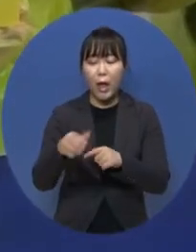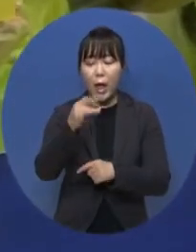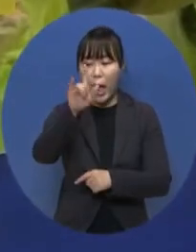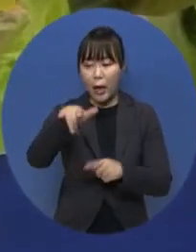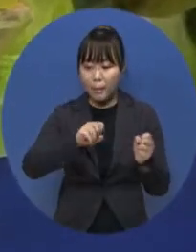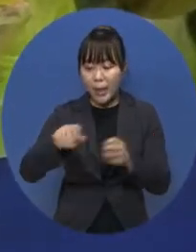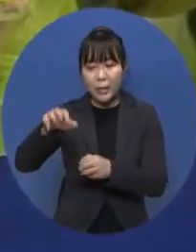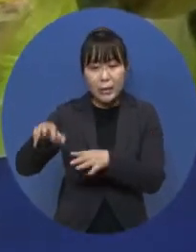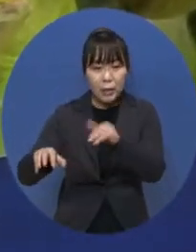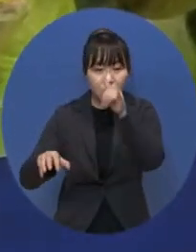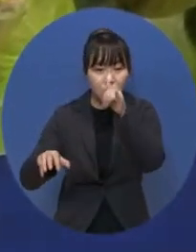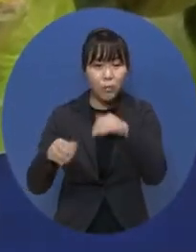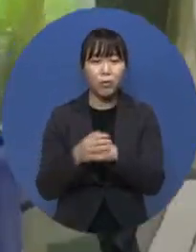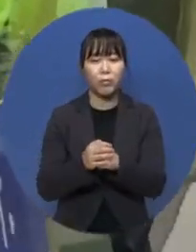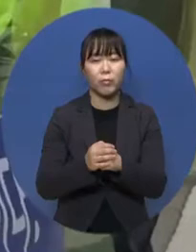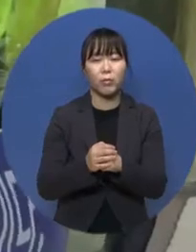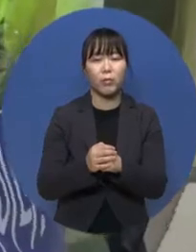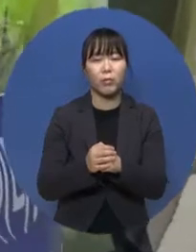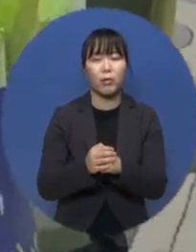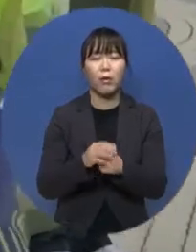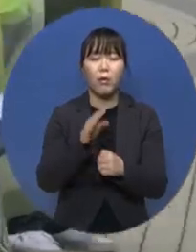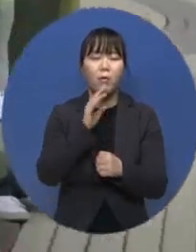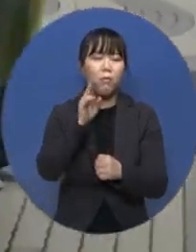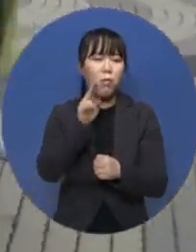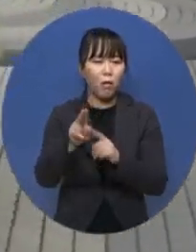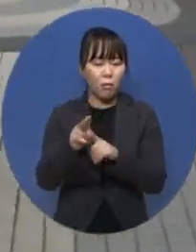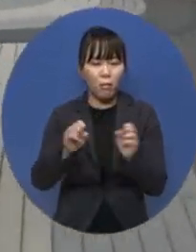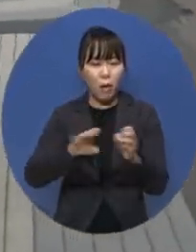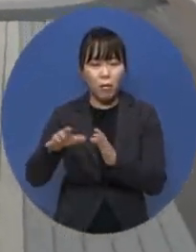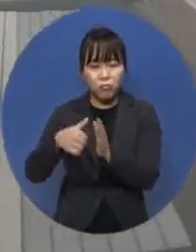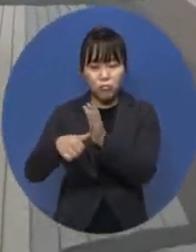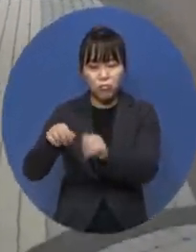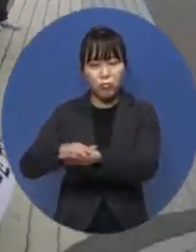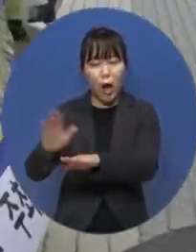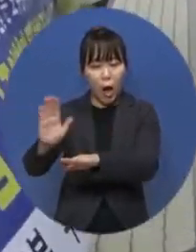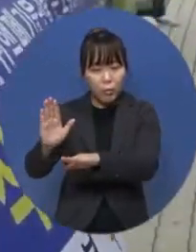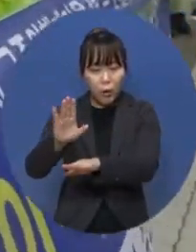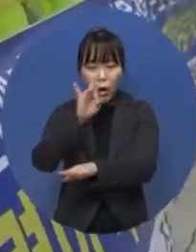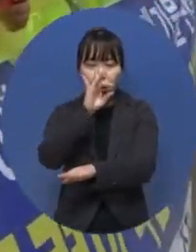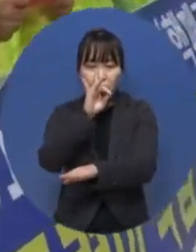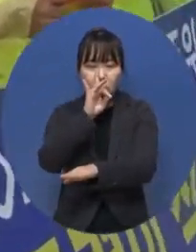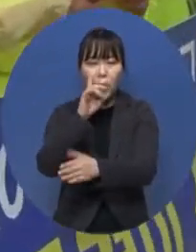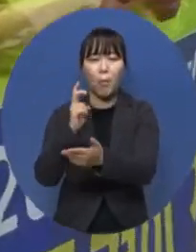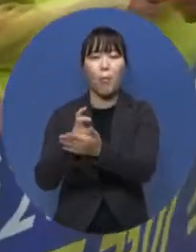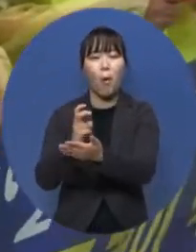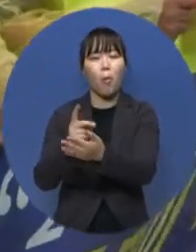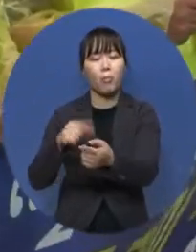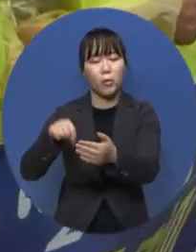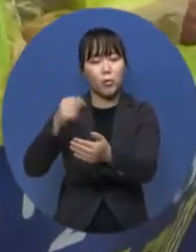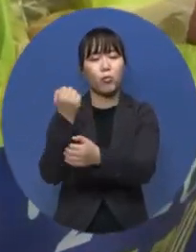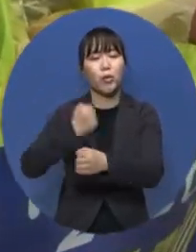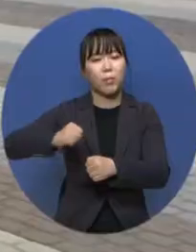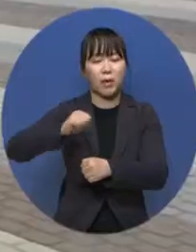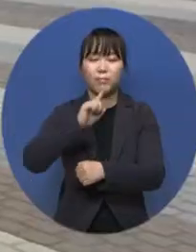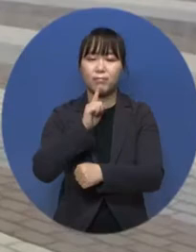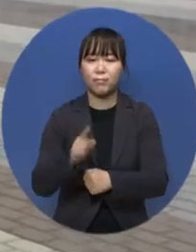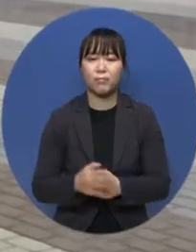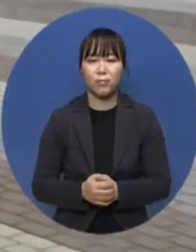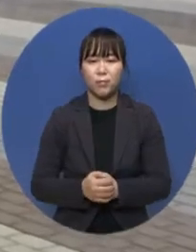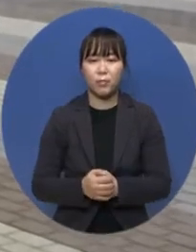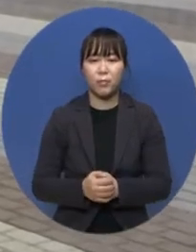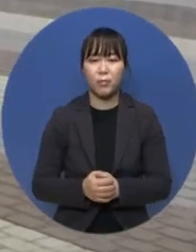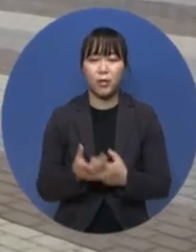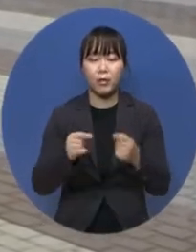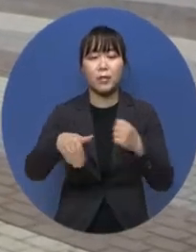곳에는 고준위 핵폐기물을 둘 수 없도록 법에도 위배된다고 지적하고 있습니다. 이런